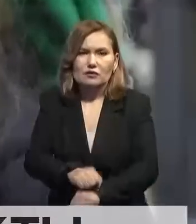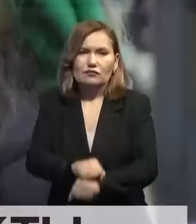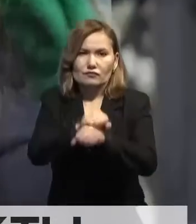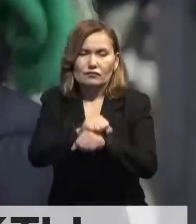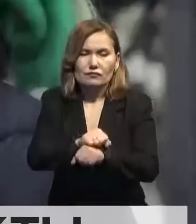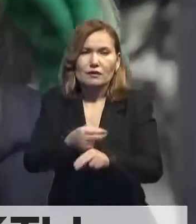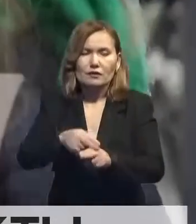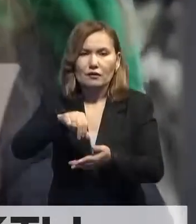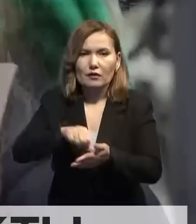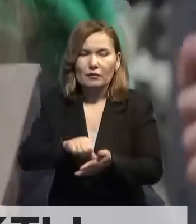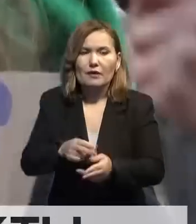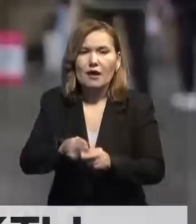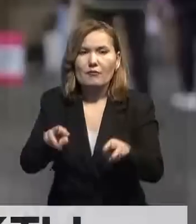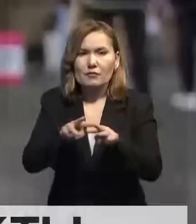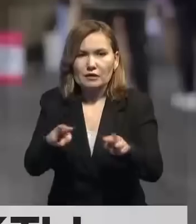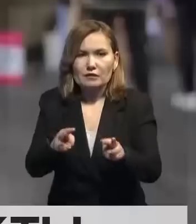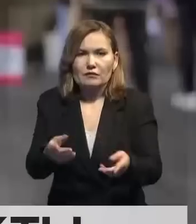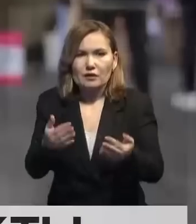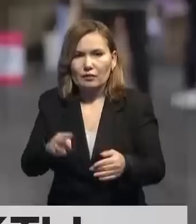отыр.